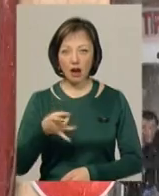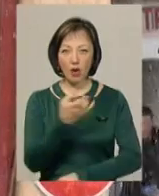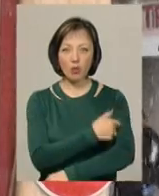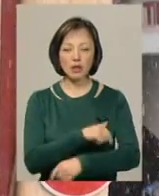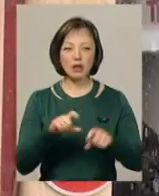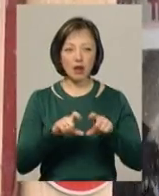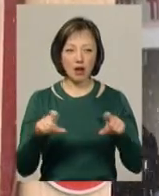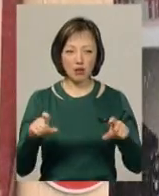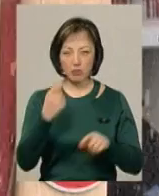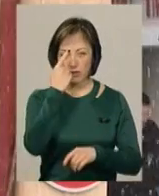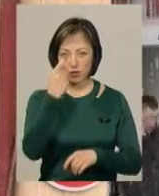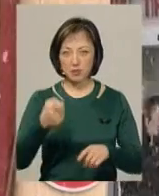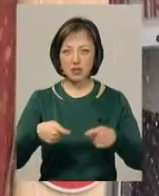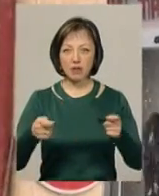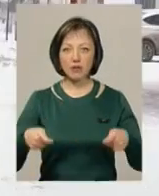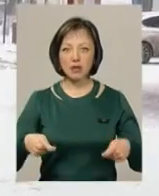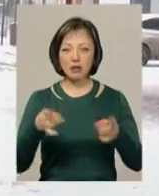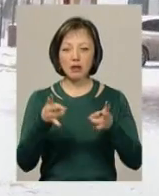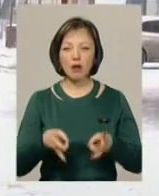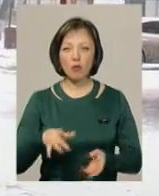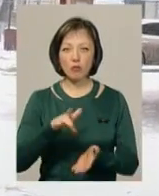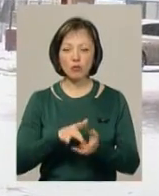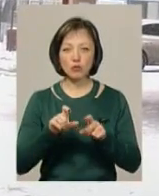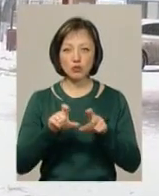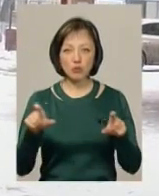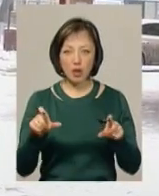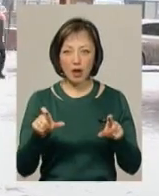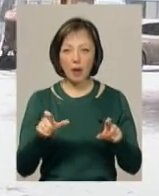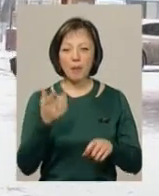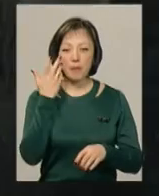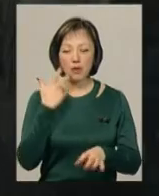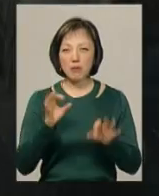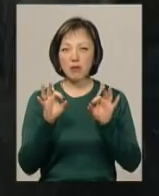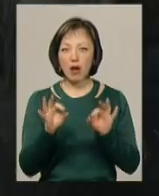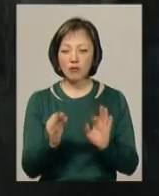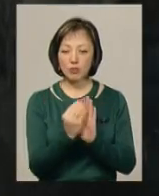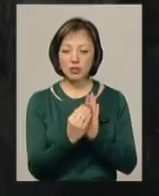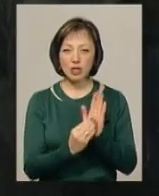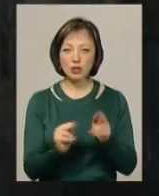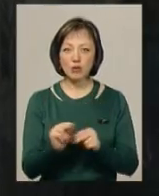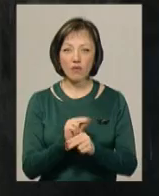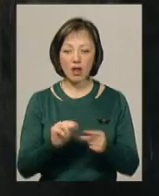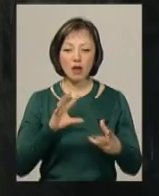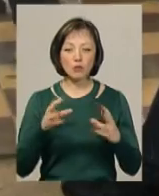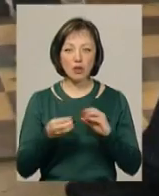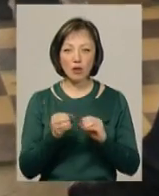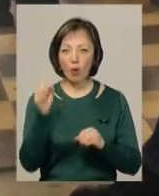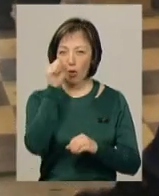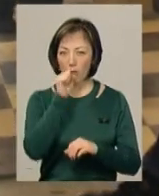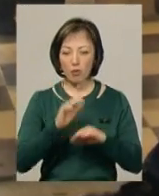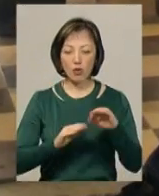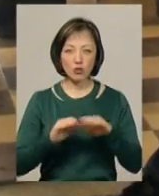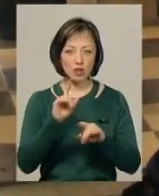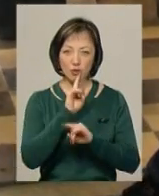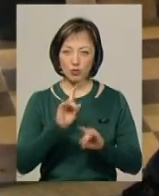лікарні. Як повідомив завідувач травпунктом Руслан Колєсніков, при правильно призначеному лікуванні наслідків обмороження чоловік не